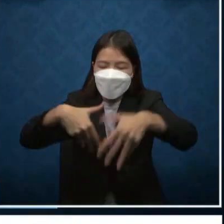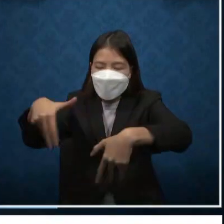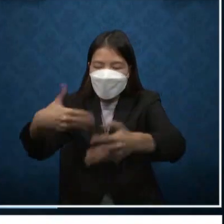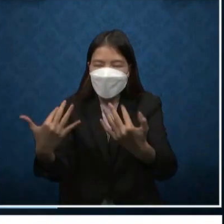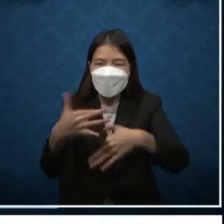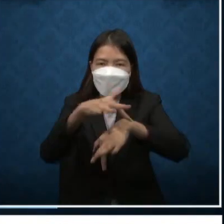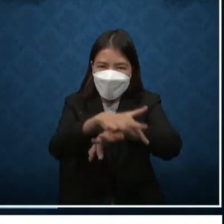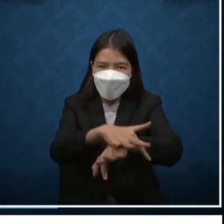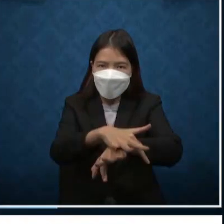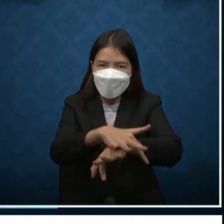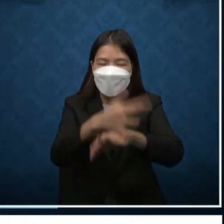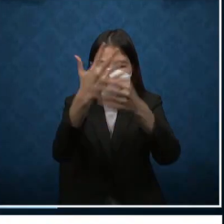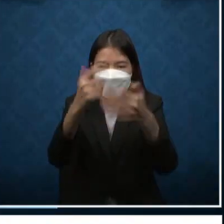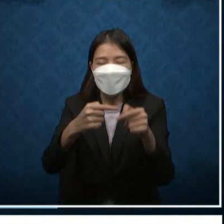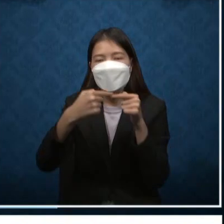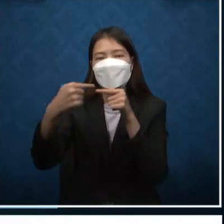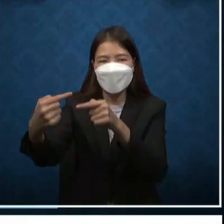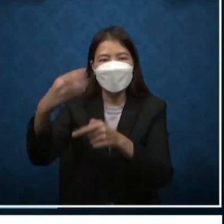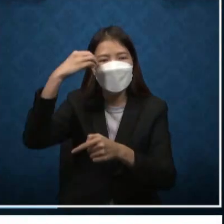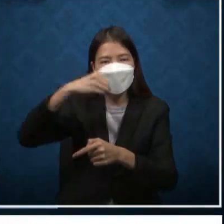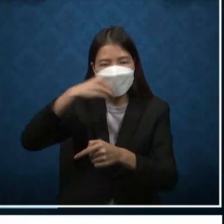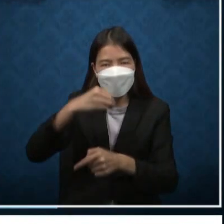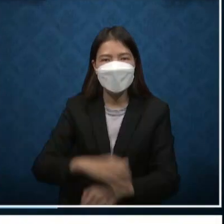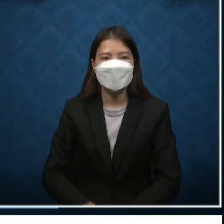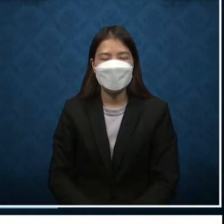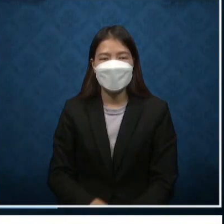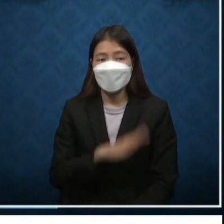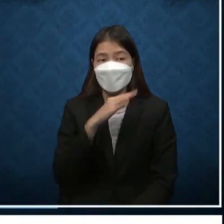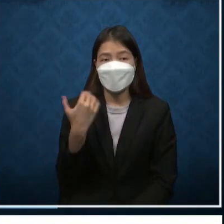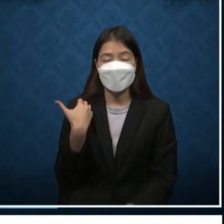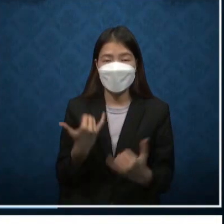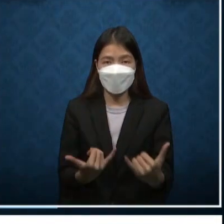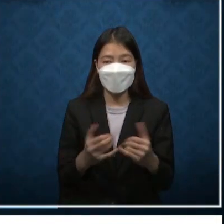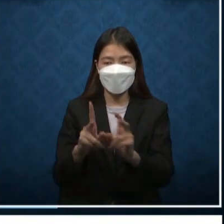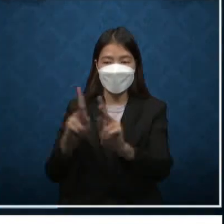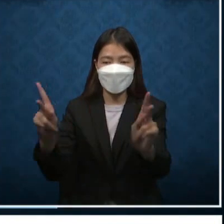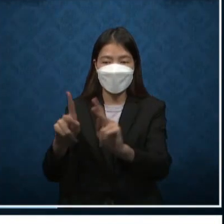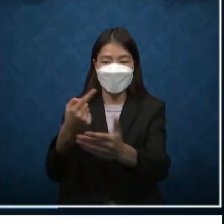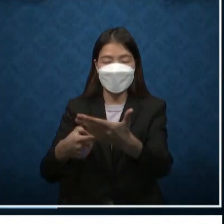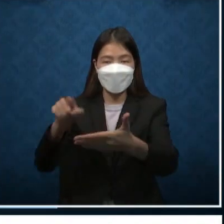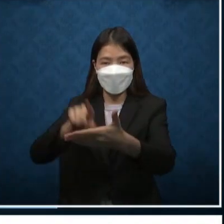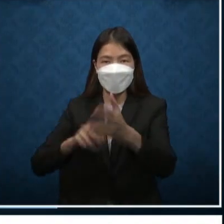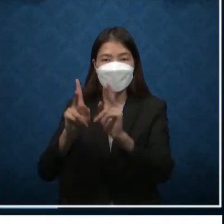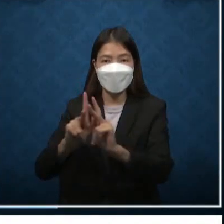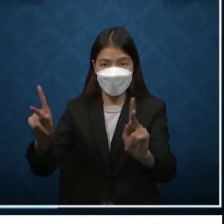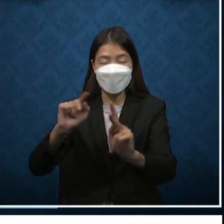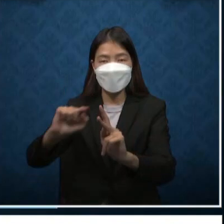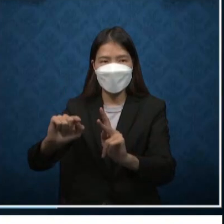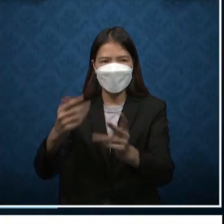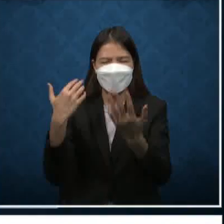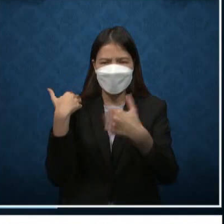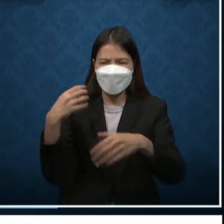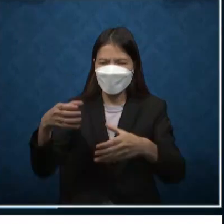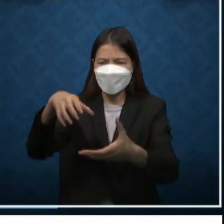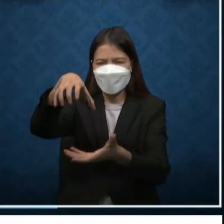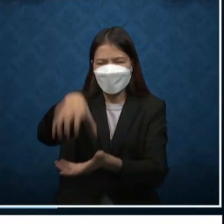มีส่วนร่วมอย่ทั่วถึงต่อเนื่องสมามเสมอแต่เนื่องจากว่า เขน้ำกการเลือกตั้งมีหน่อยงานในภมิภาคเบีย